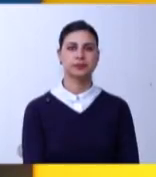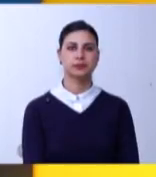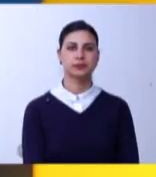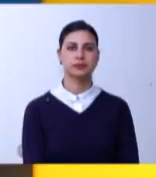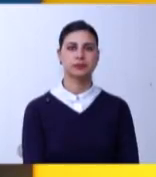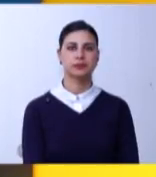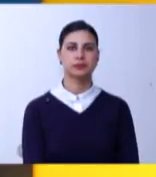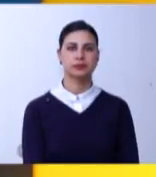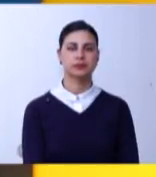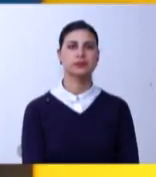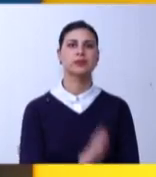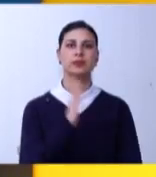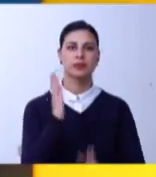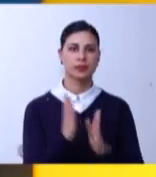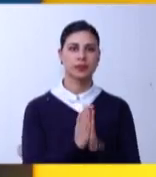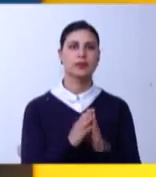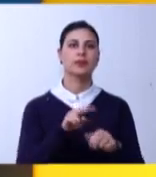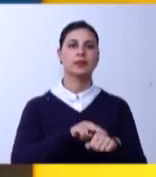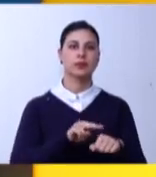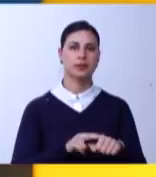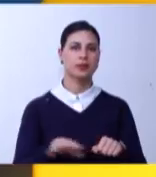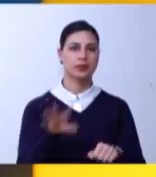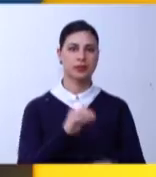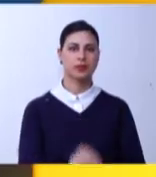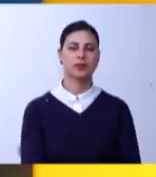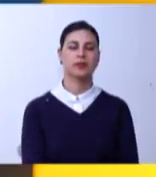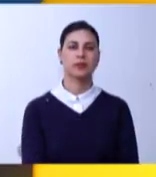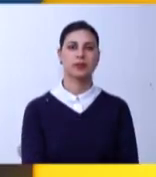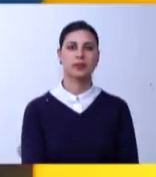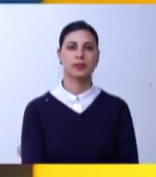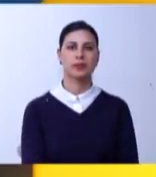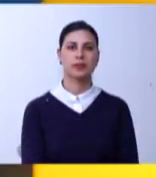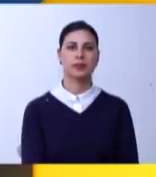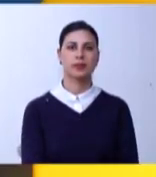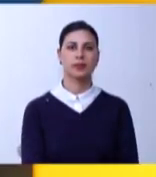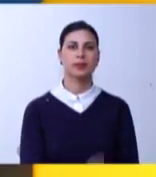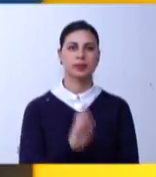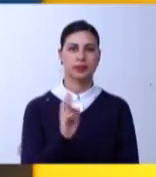მოვიმარაგოთ უნდა ვსალბები, ანუ ლეიკოპლასტერი. და